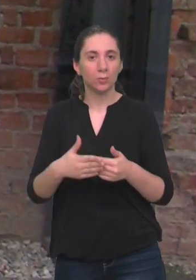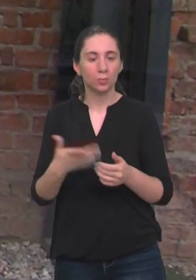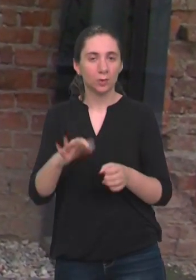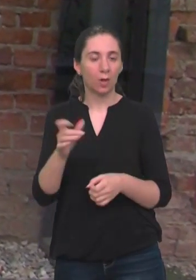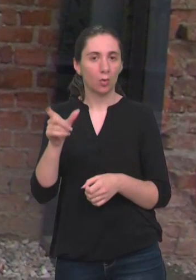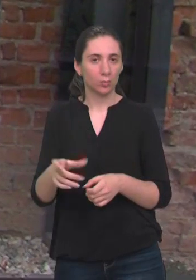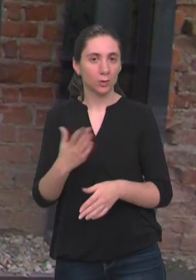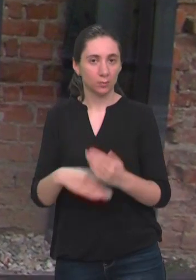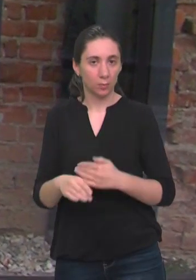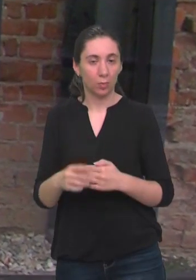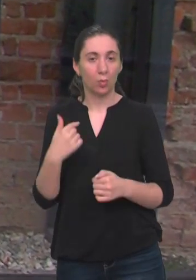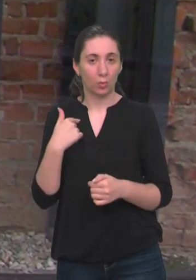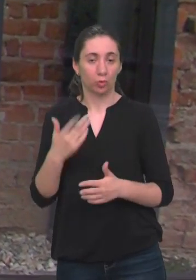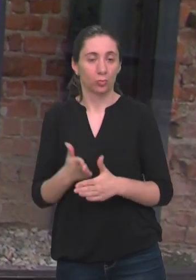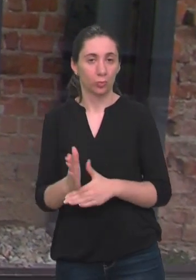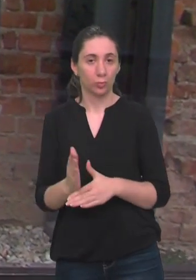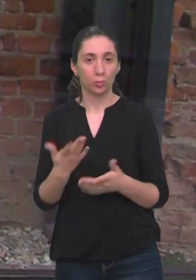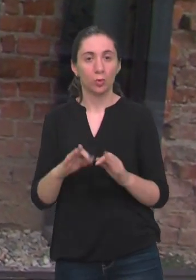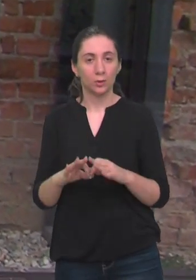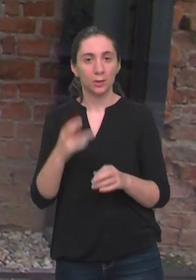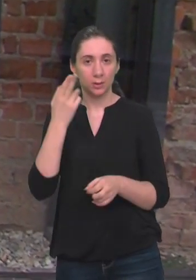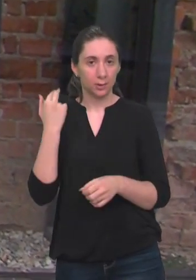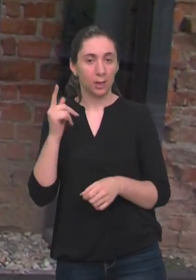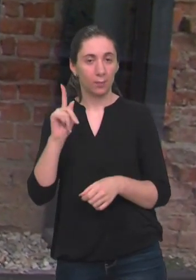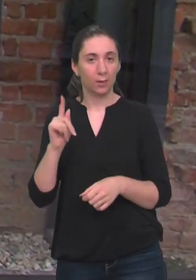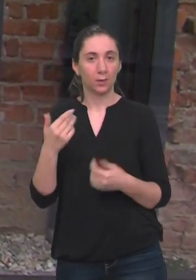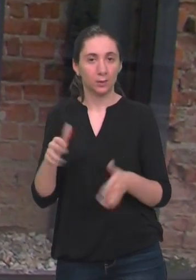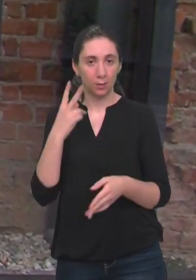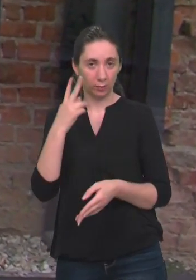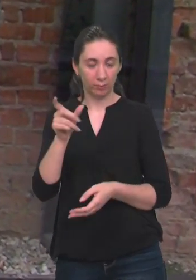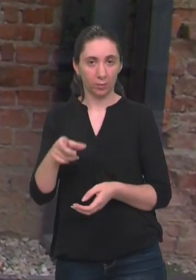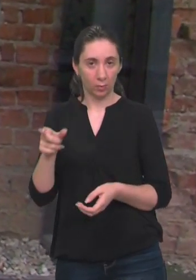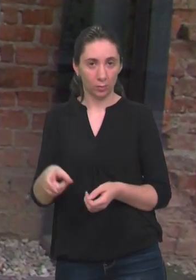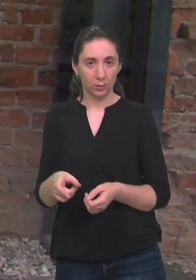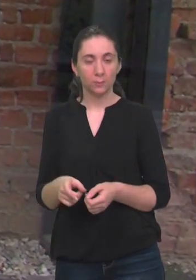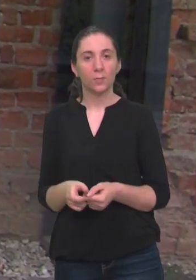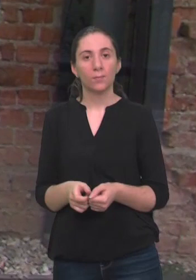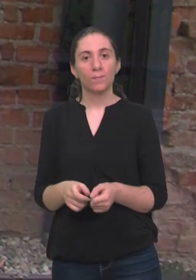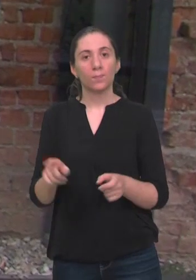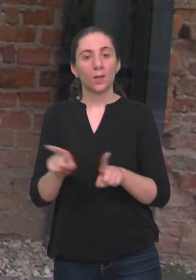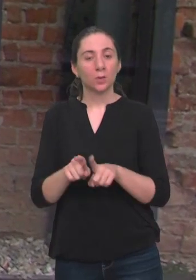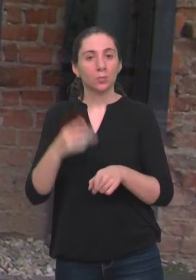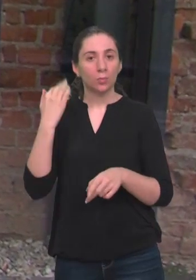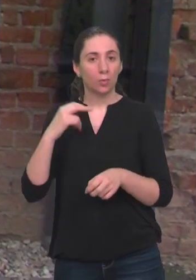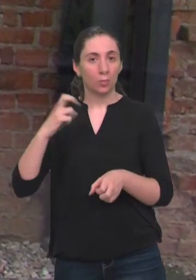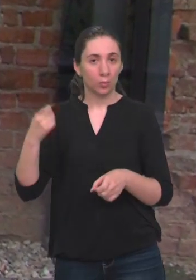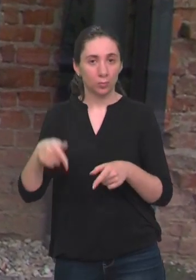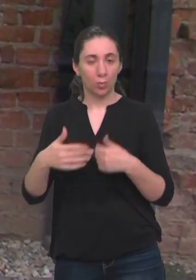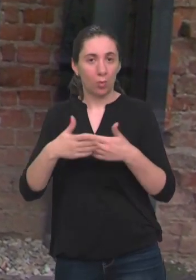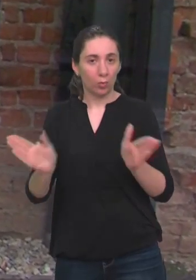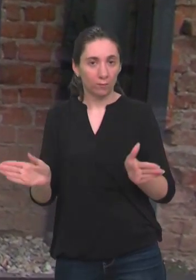s invaliditetom, a u našem slučaju za slijepe i slabovidne. Evo tako, bili smo pozvani na